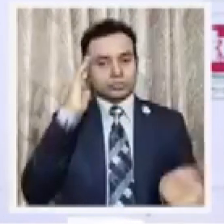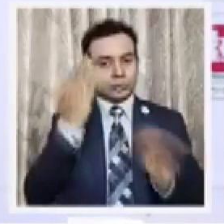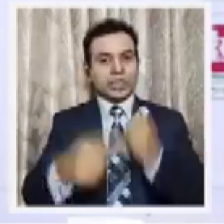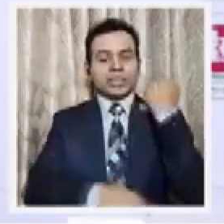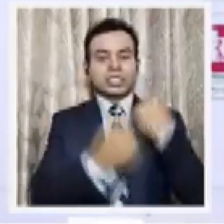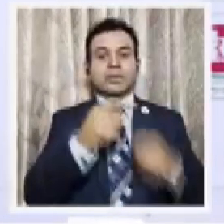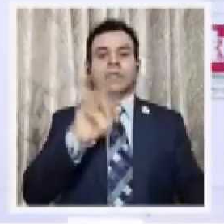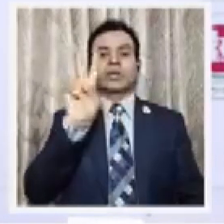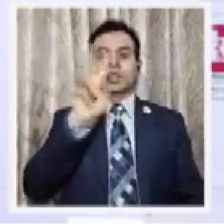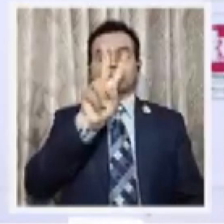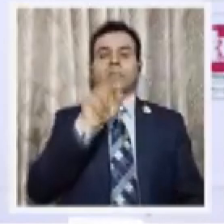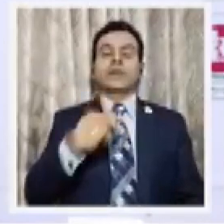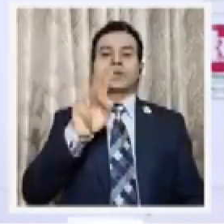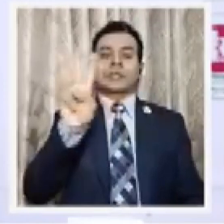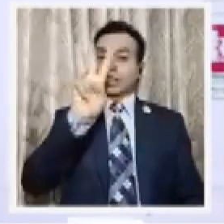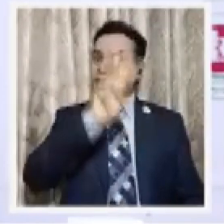ময়মনসিংহ 62 জন।